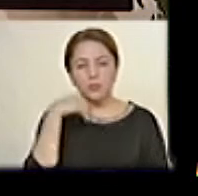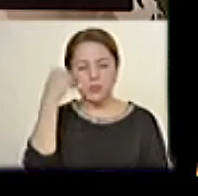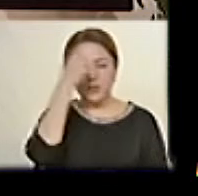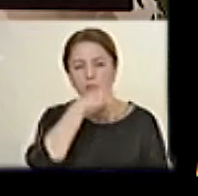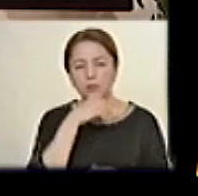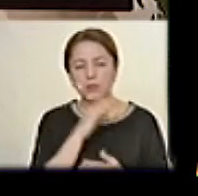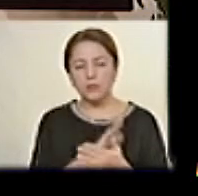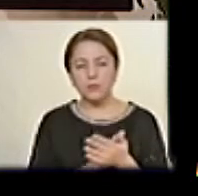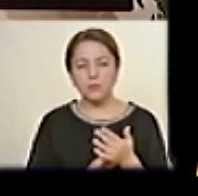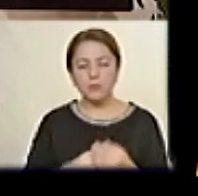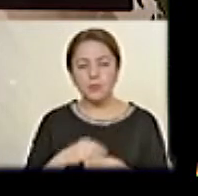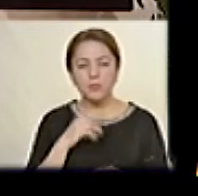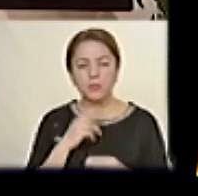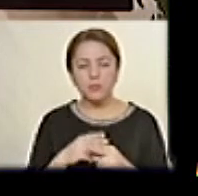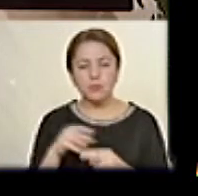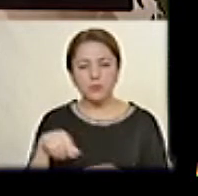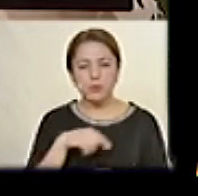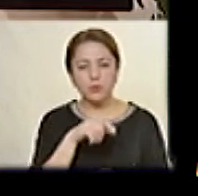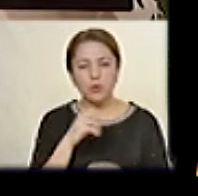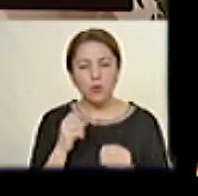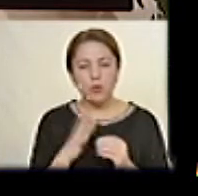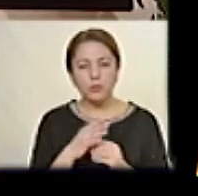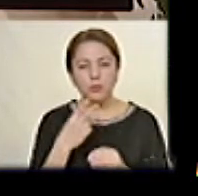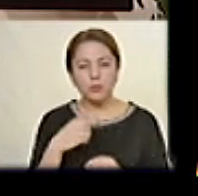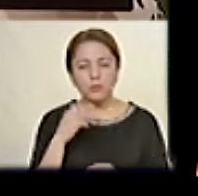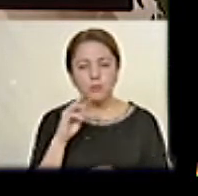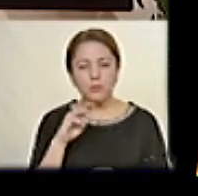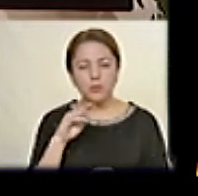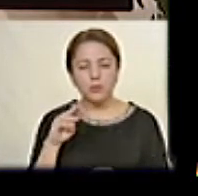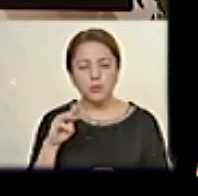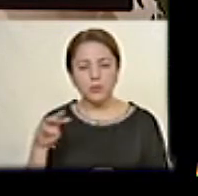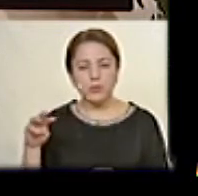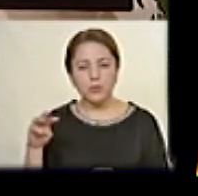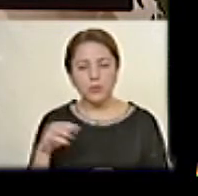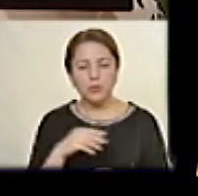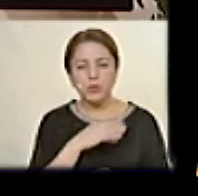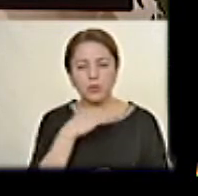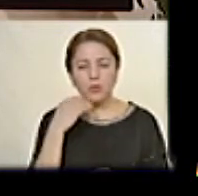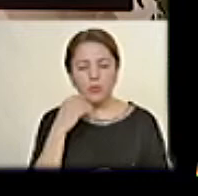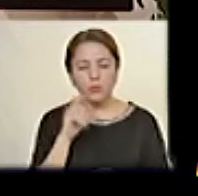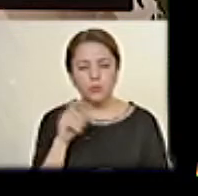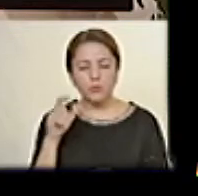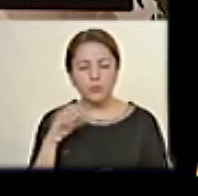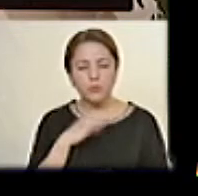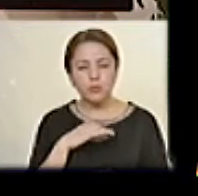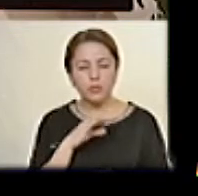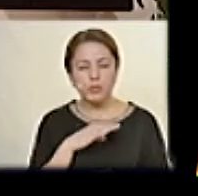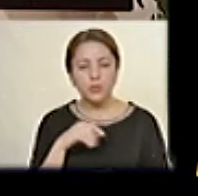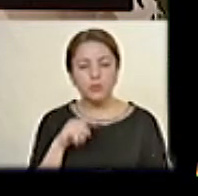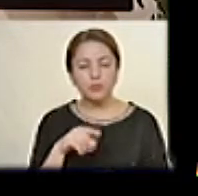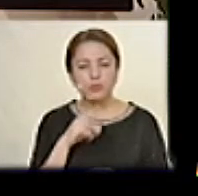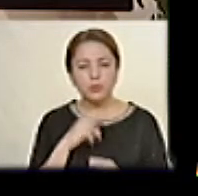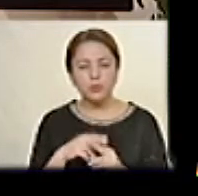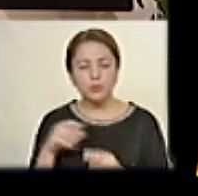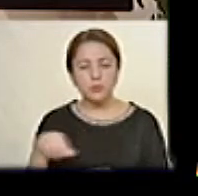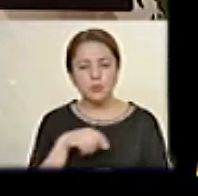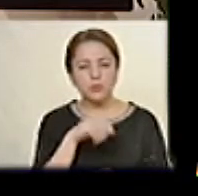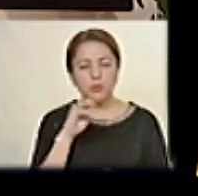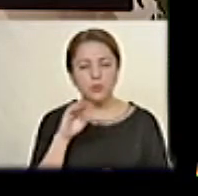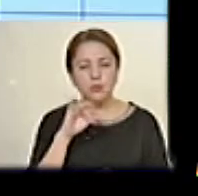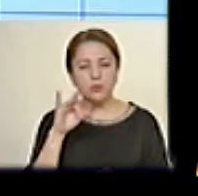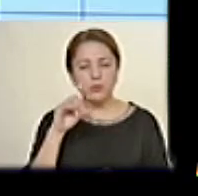yo'ldan 15-20 milliondan ortiq yo'lovchi foydalanmoqda. Ya'ni ana shu temir yo'l transportiga bu